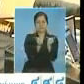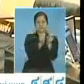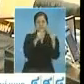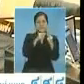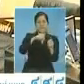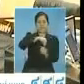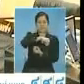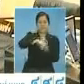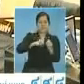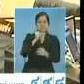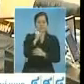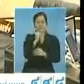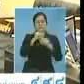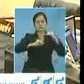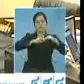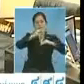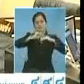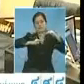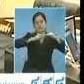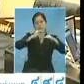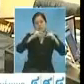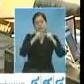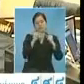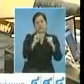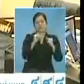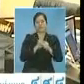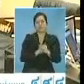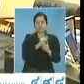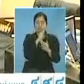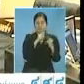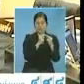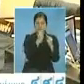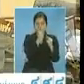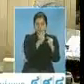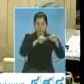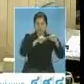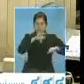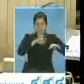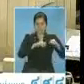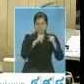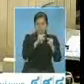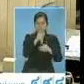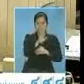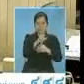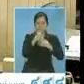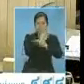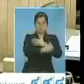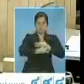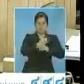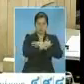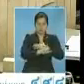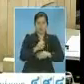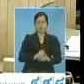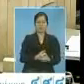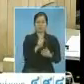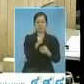ถดถอยลงและเมื่อเราเทียบความสามารถและขีดความสามารถในการแข่งขันกับนานาประเทศนั้นเราก็จะเห็นว่าต